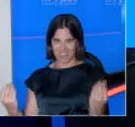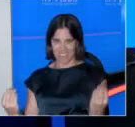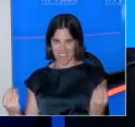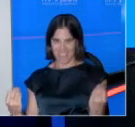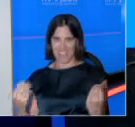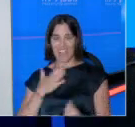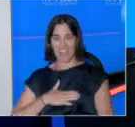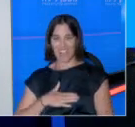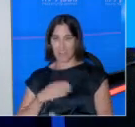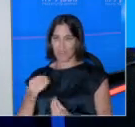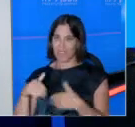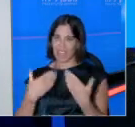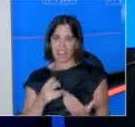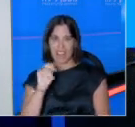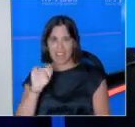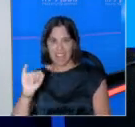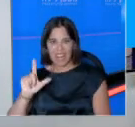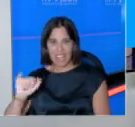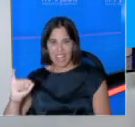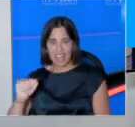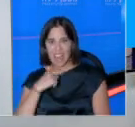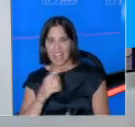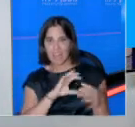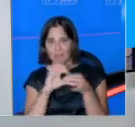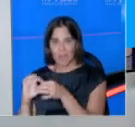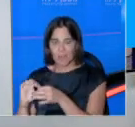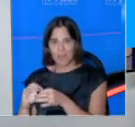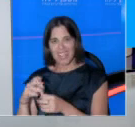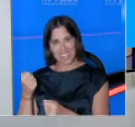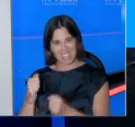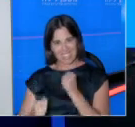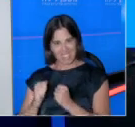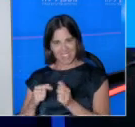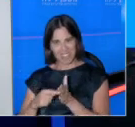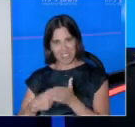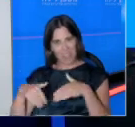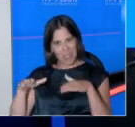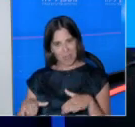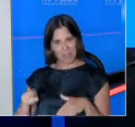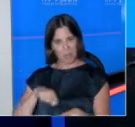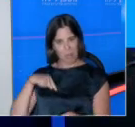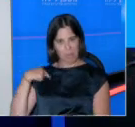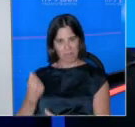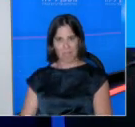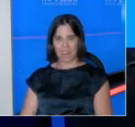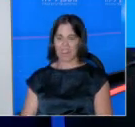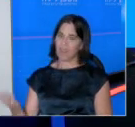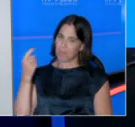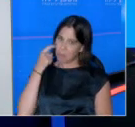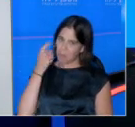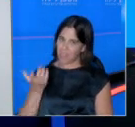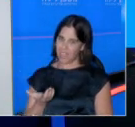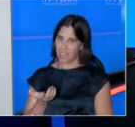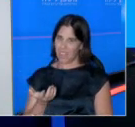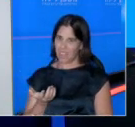רגע, אני רוצה רגע לתת לנילי רק להגיד משפט. שנייה. זה קצת קשה, כי יושבת הרבה זמן באופן, זה מעניין. בואי